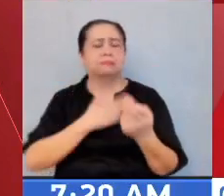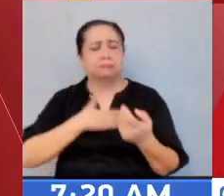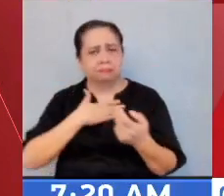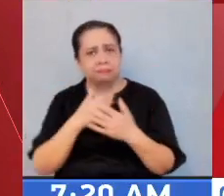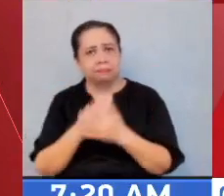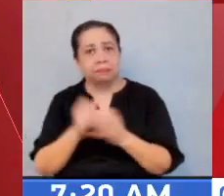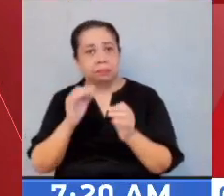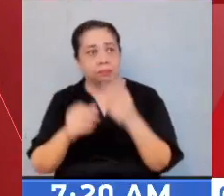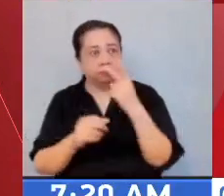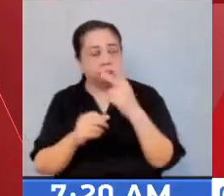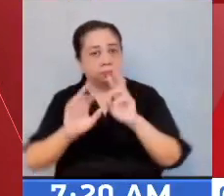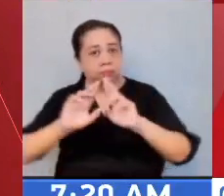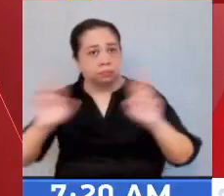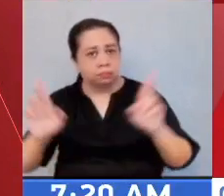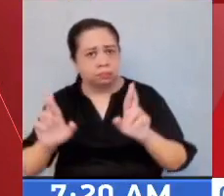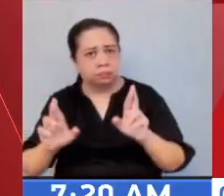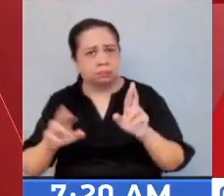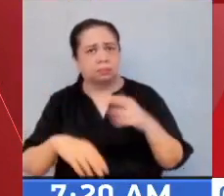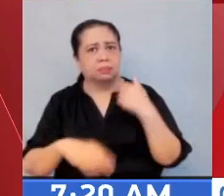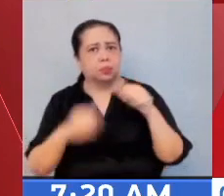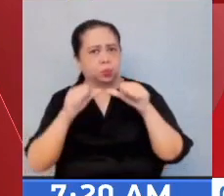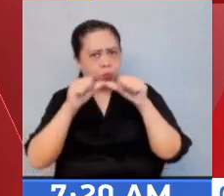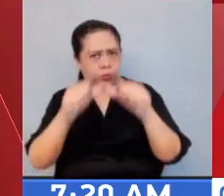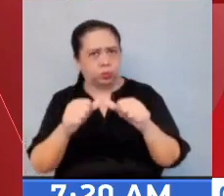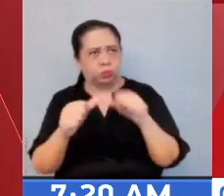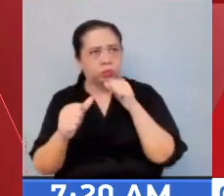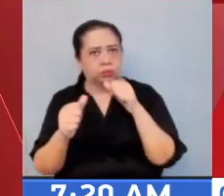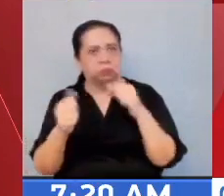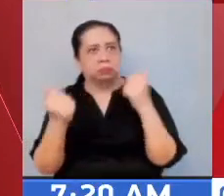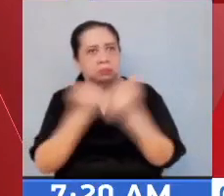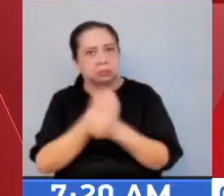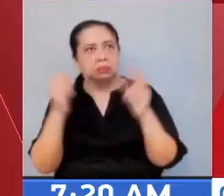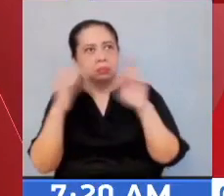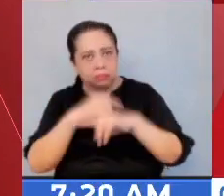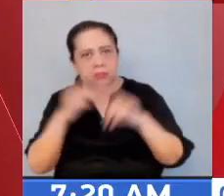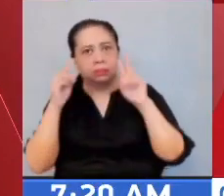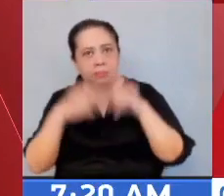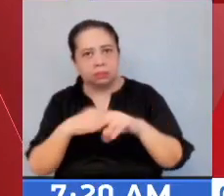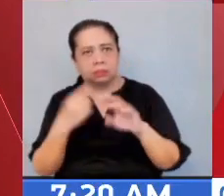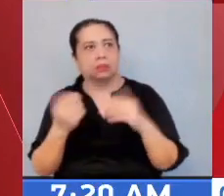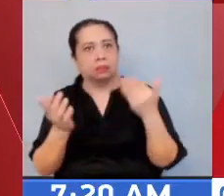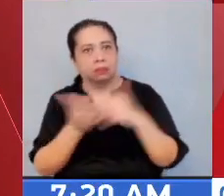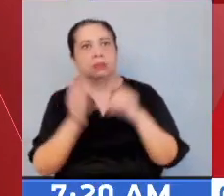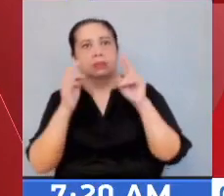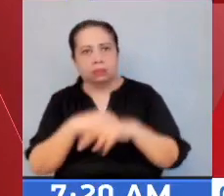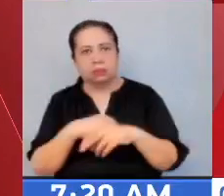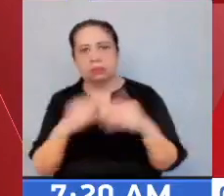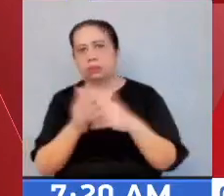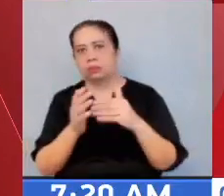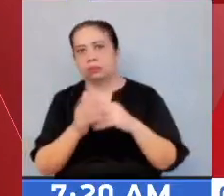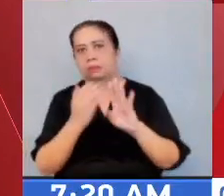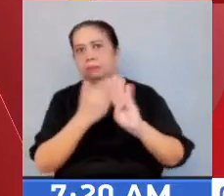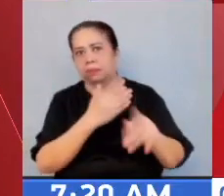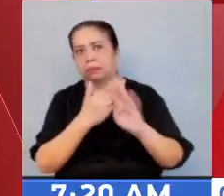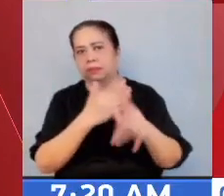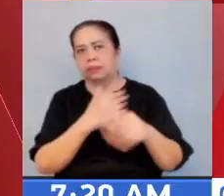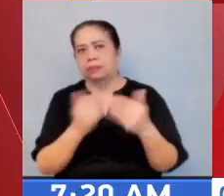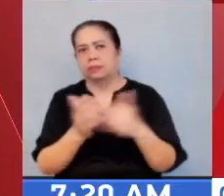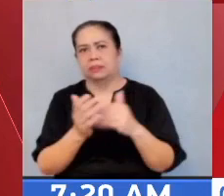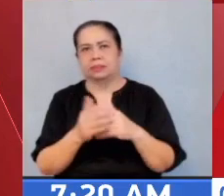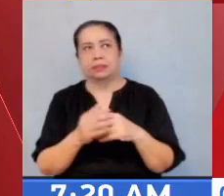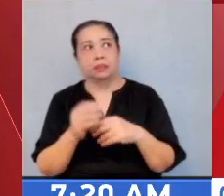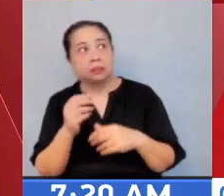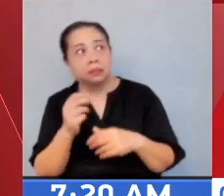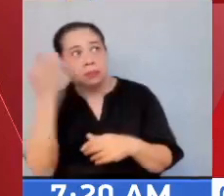operations, ipagpatuloy, di ba, yung sitwasyon, hindi yung babalik din, yung ibang mga sasakyan, at balik sa, kumbaga, yung